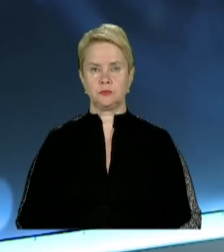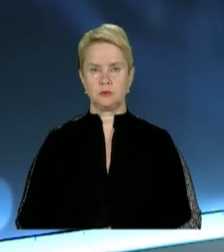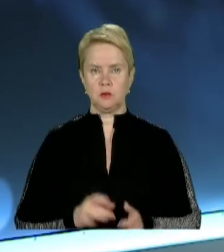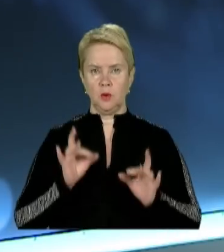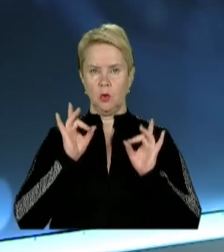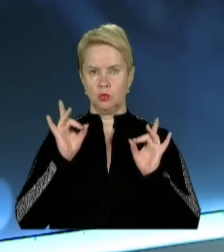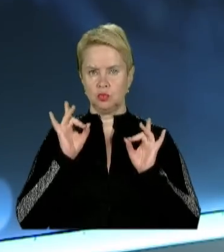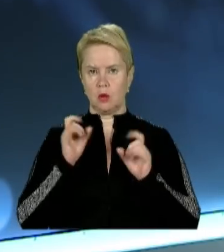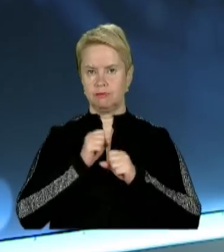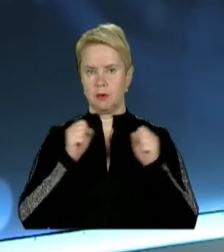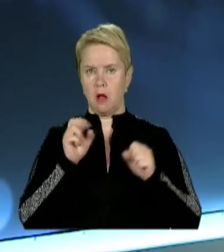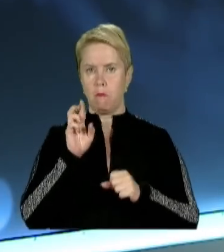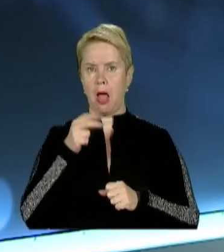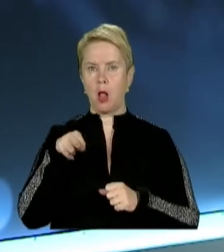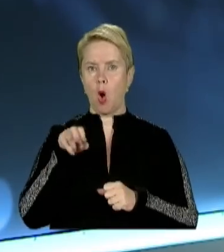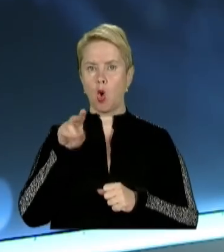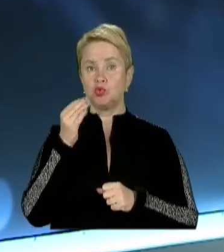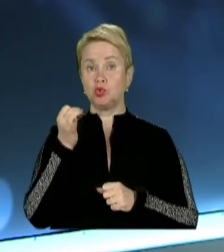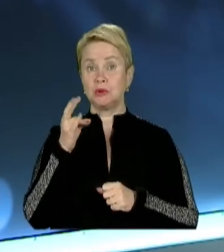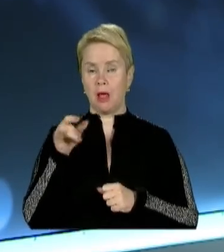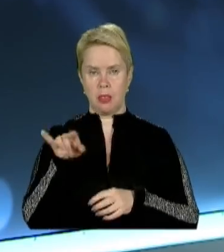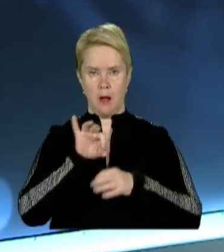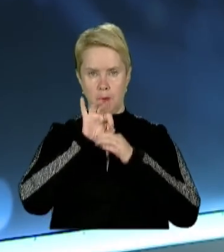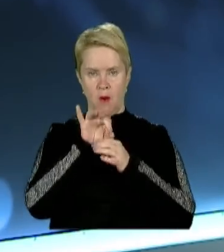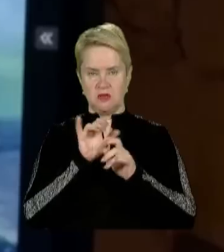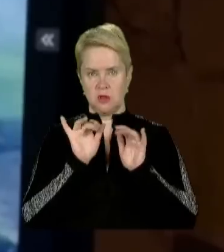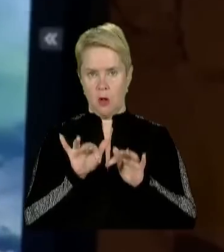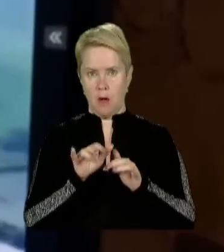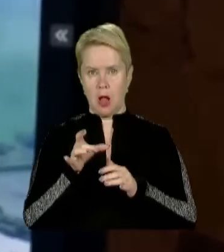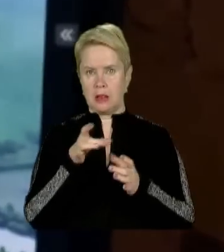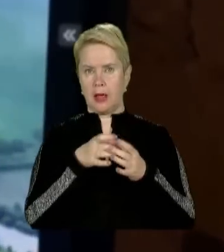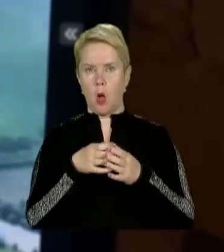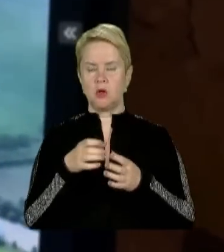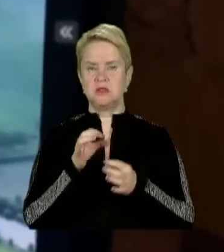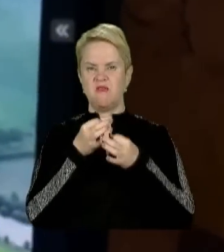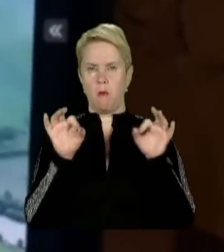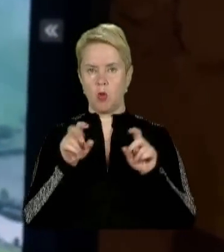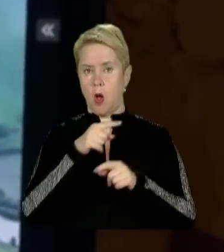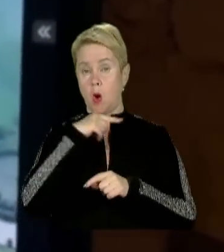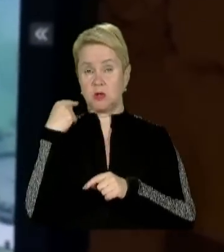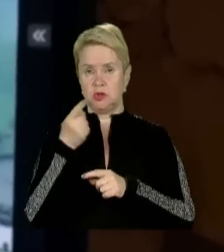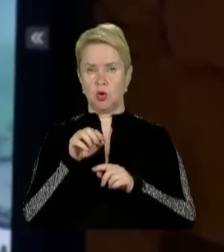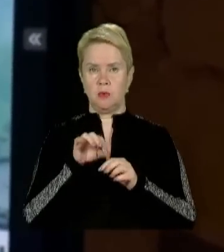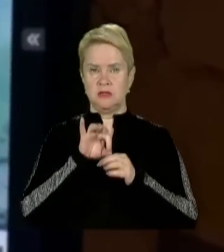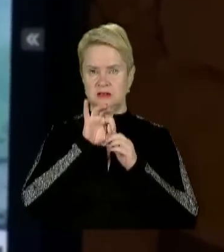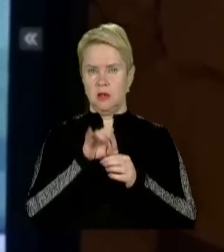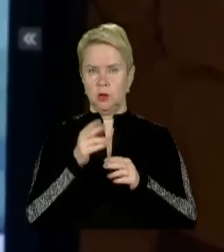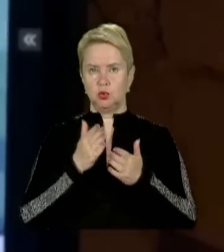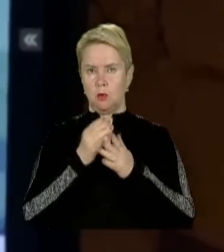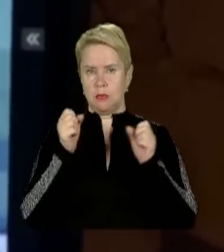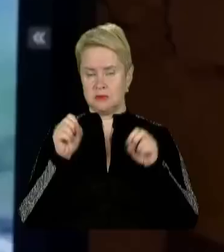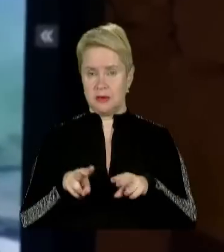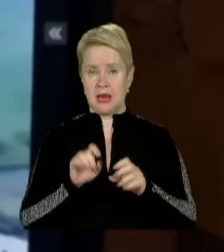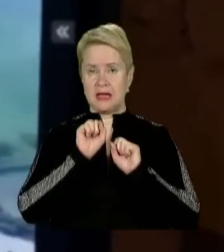Гучна бавовна на Білгородщині. Там проводить операцію «Легіон Свобода Росії», аби створити смугу безпеки